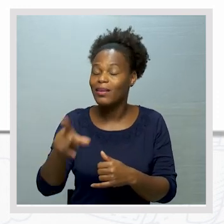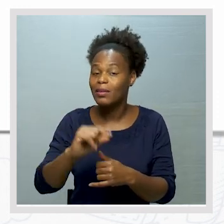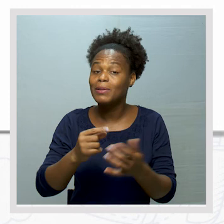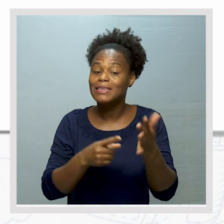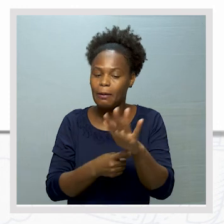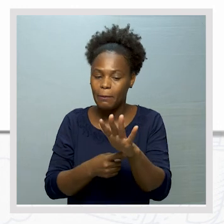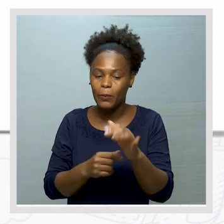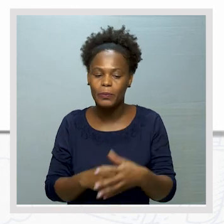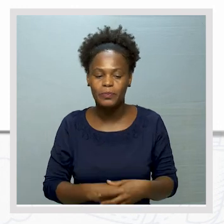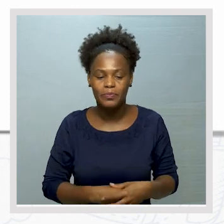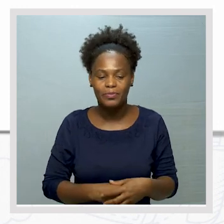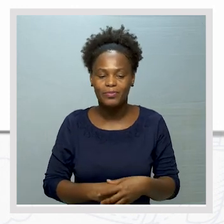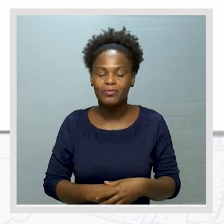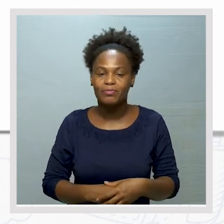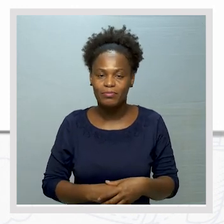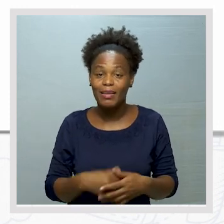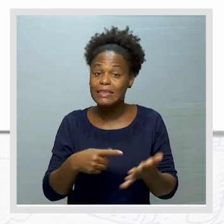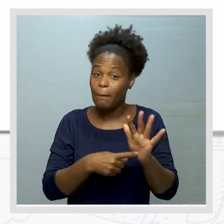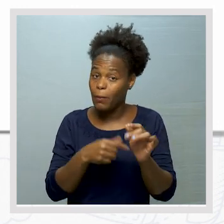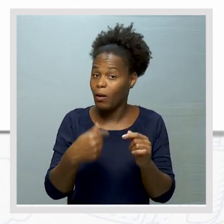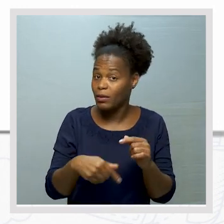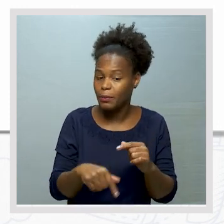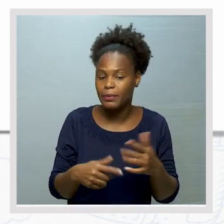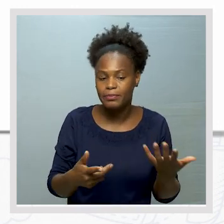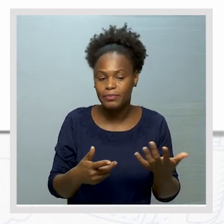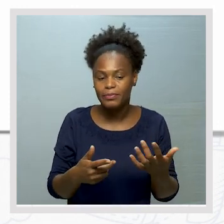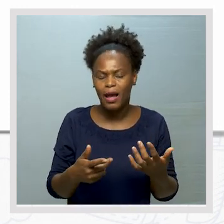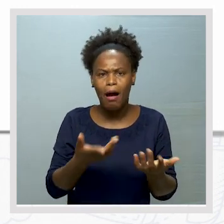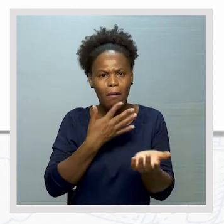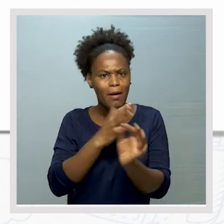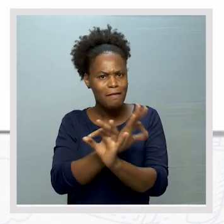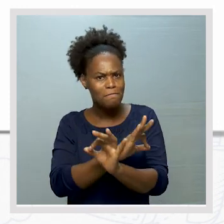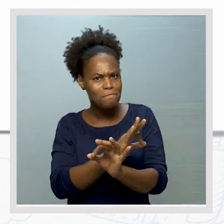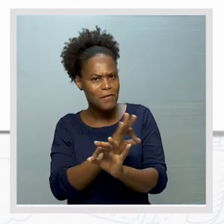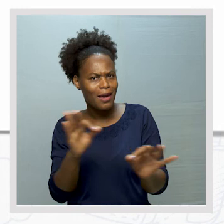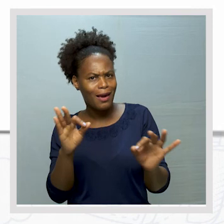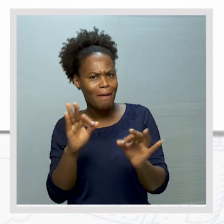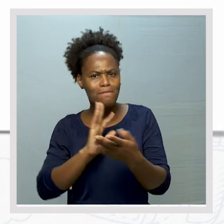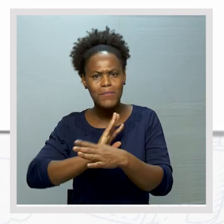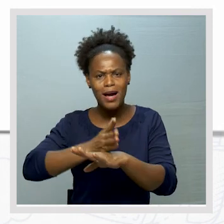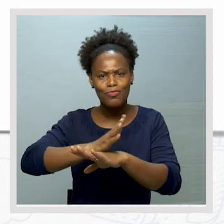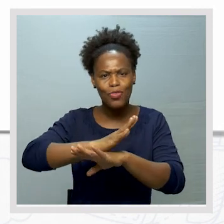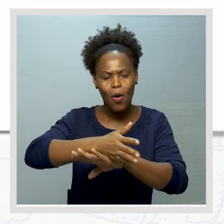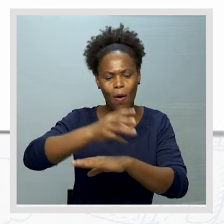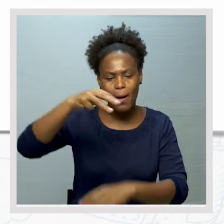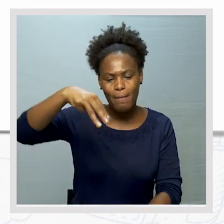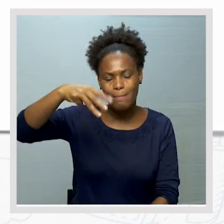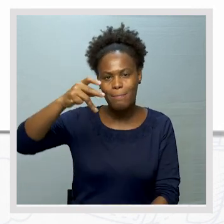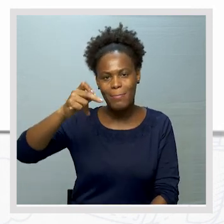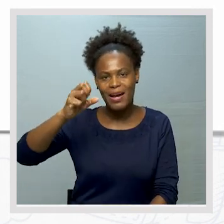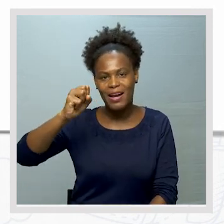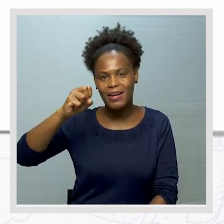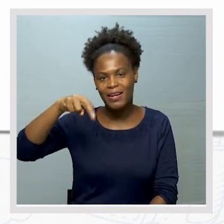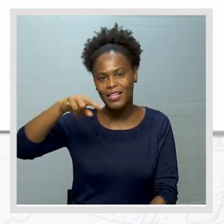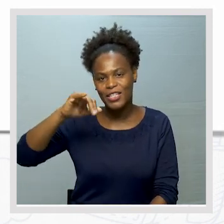exemple. Vous avez par exemple un magnifique bateau. Ici, magnifique vient avant parce que c'est